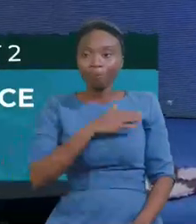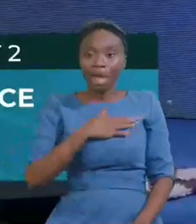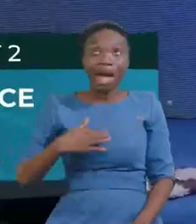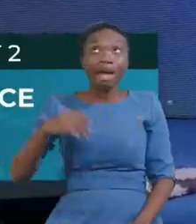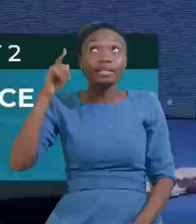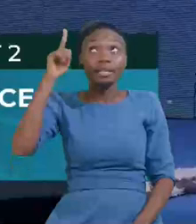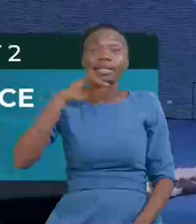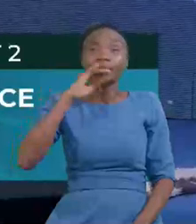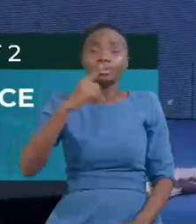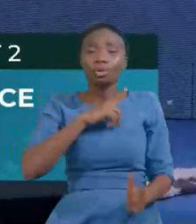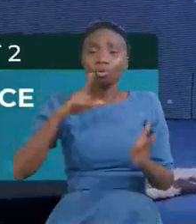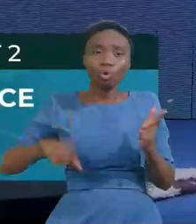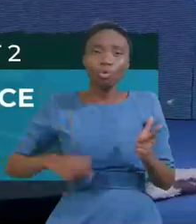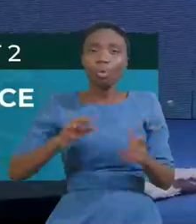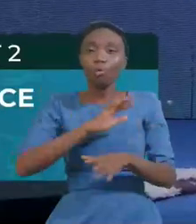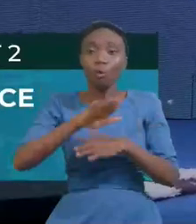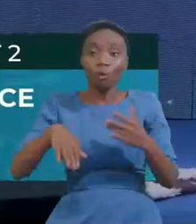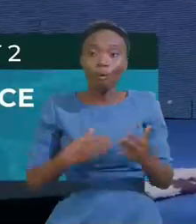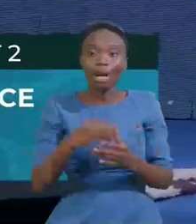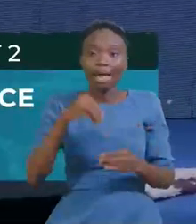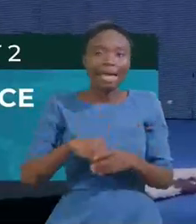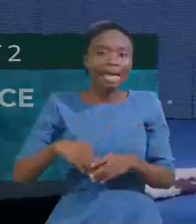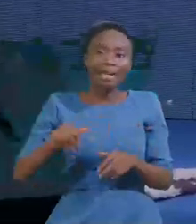La paix par Jésus-Christ.